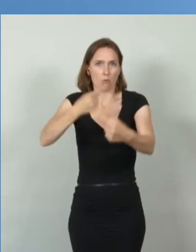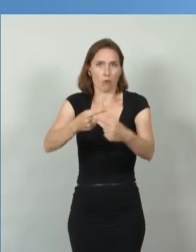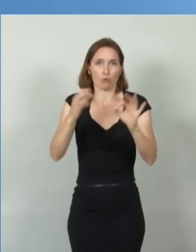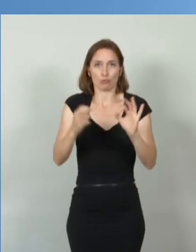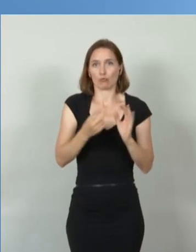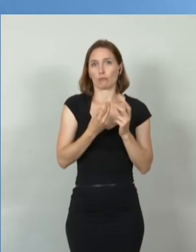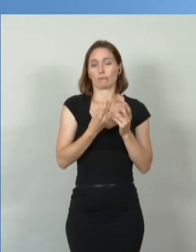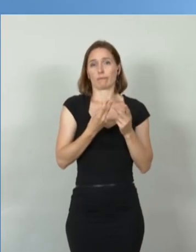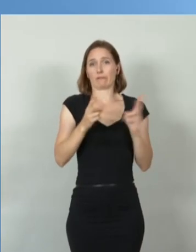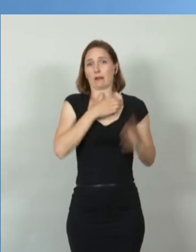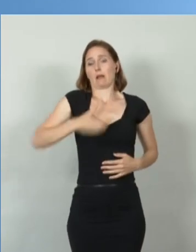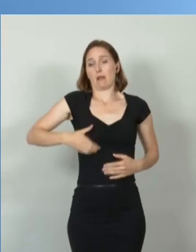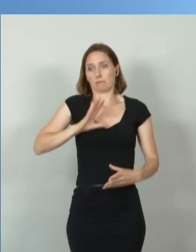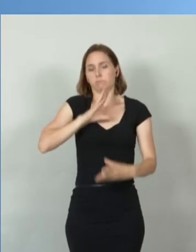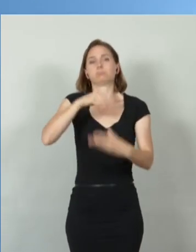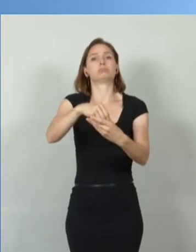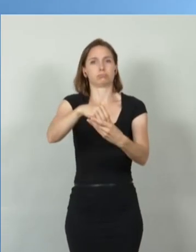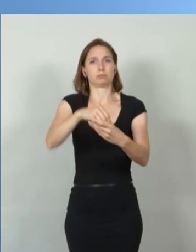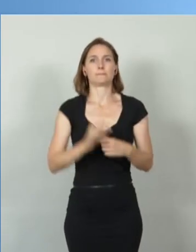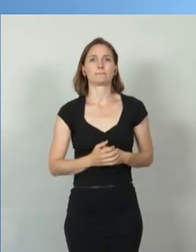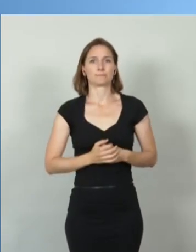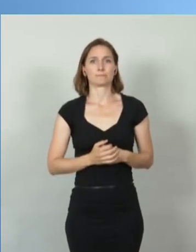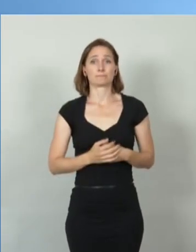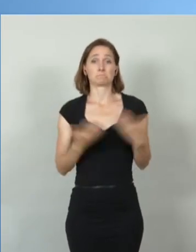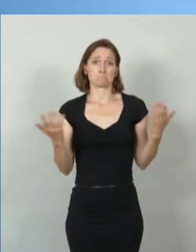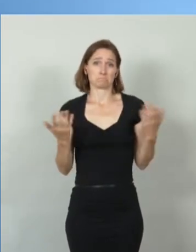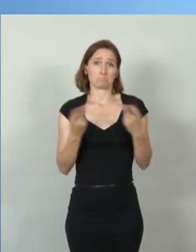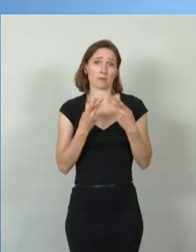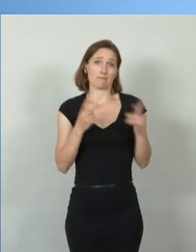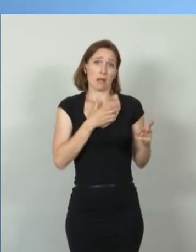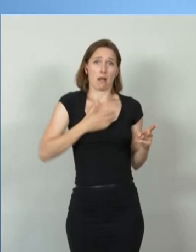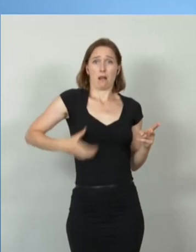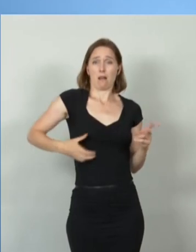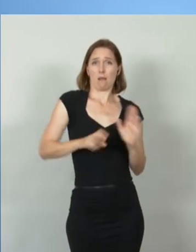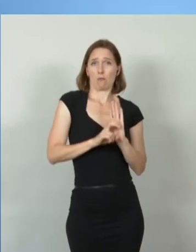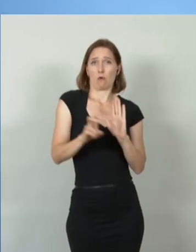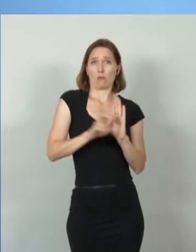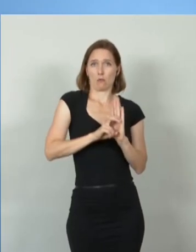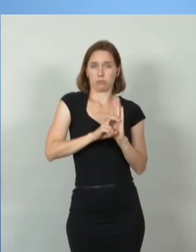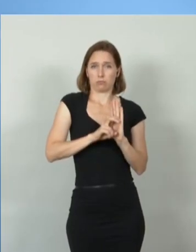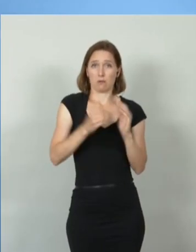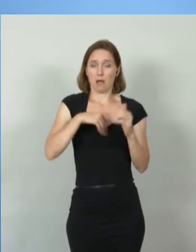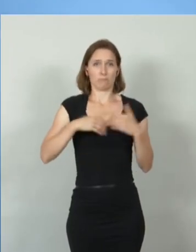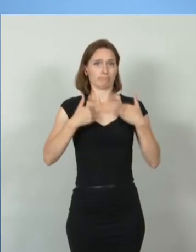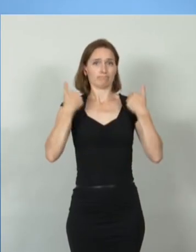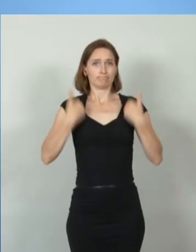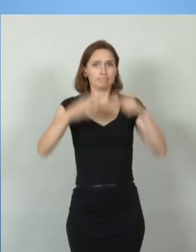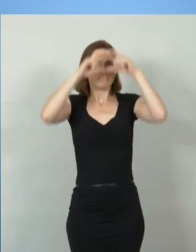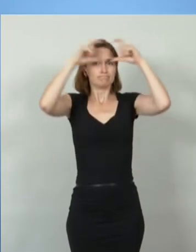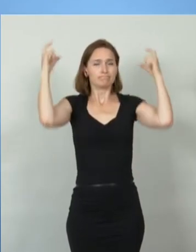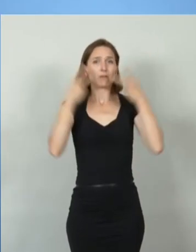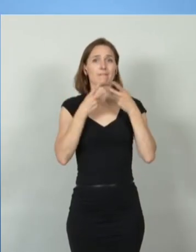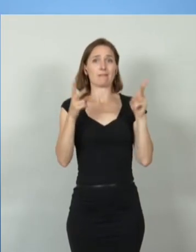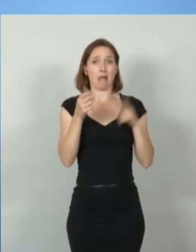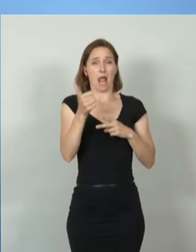sa part dans lesquelles la ville prend sa part la ville de Grenoble en tant que commune n'exerce pas de compétences obligatoires en matière de santé